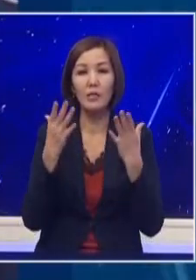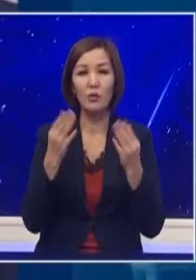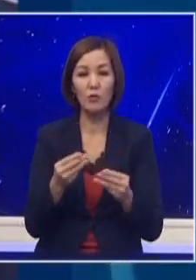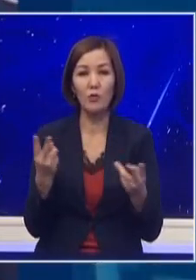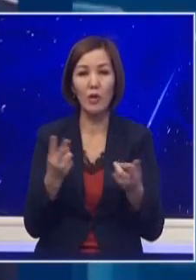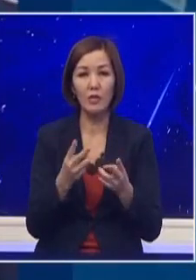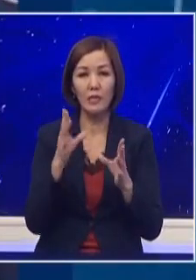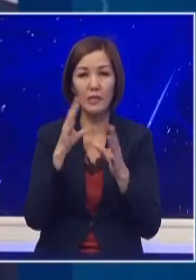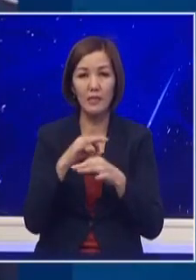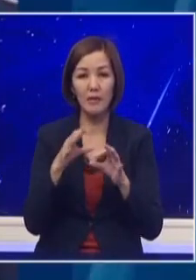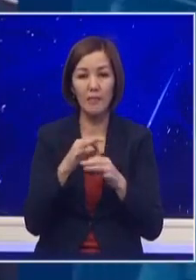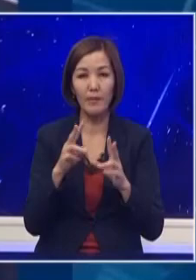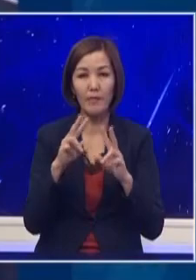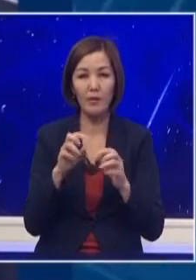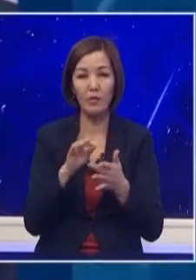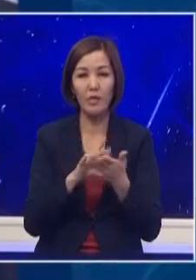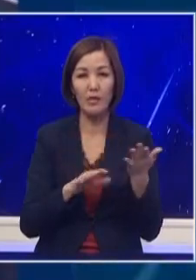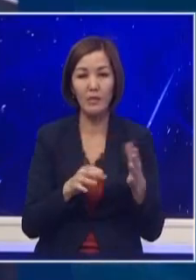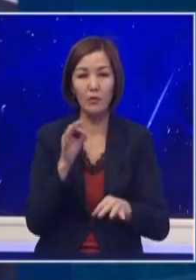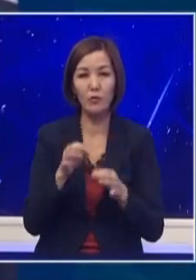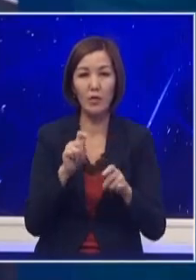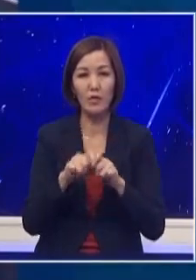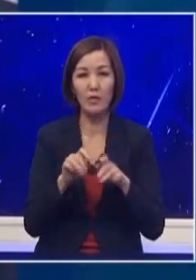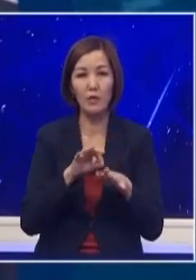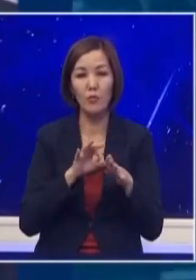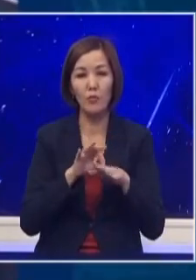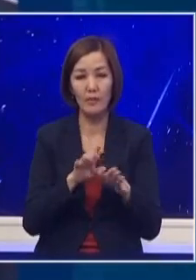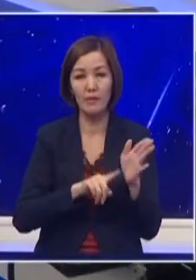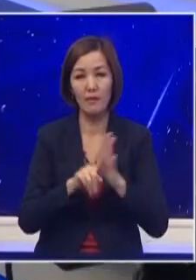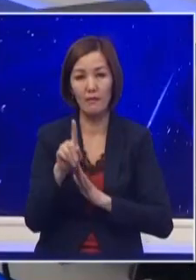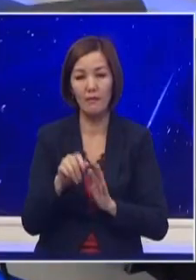қажет сараптамалар тағайындаумен сотқа дейінгі тергеу жүргізілуде.